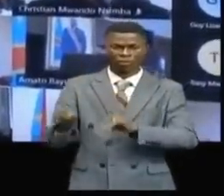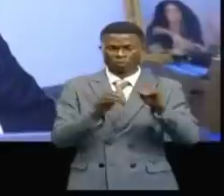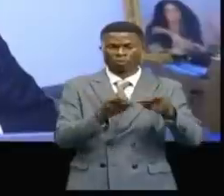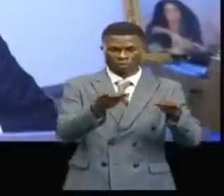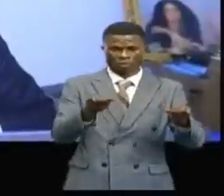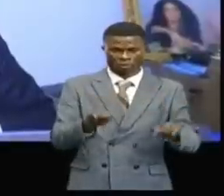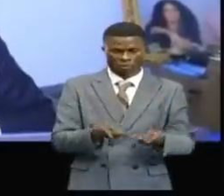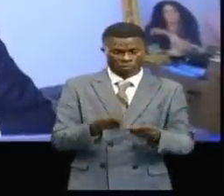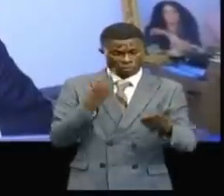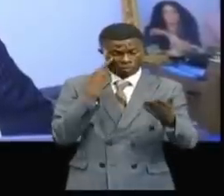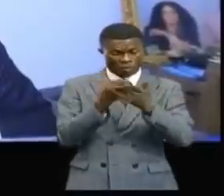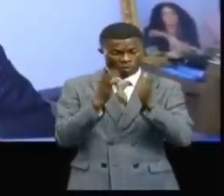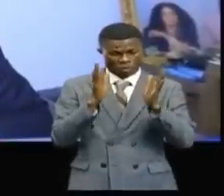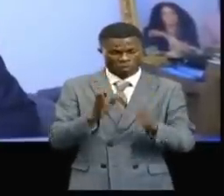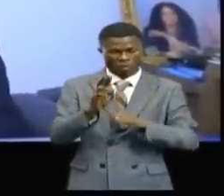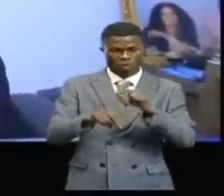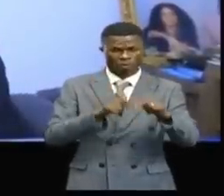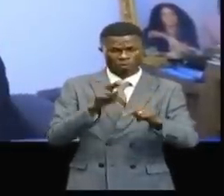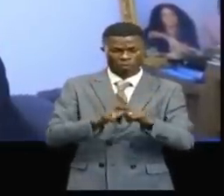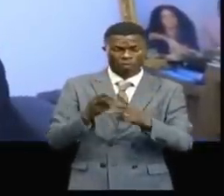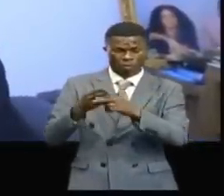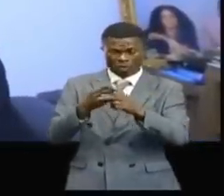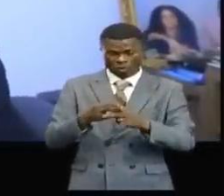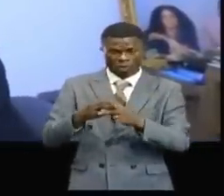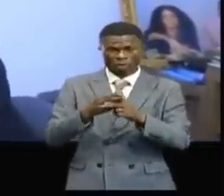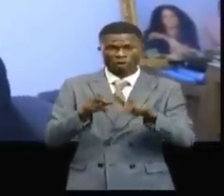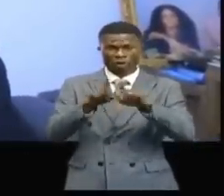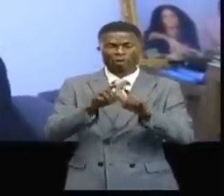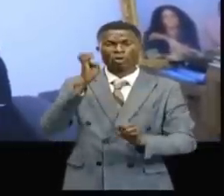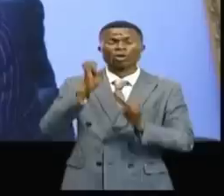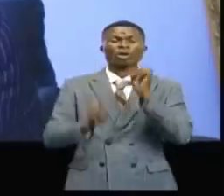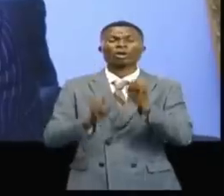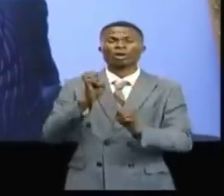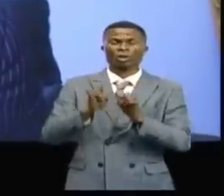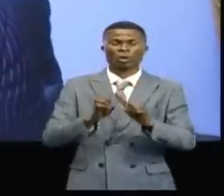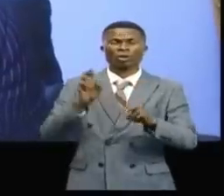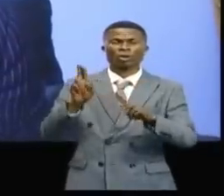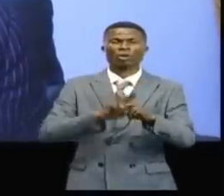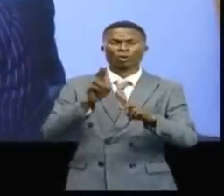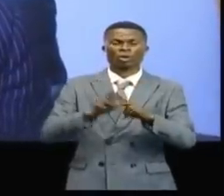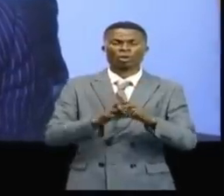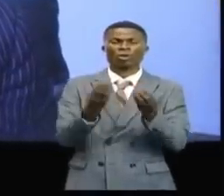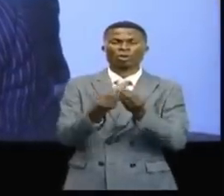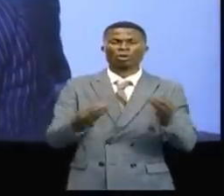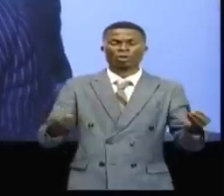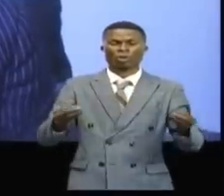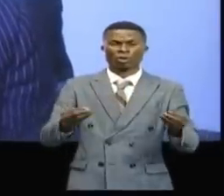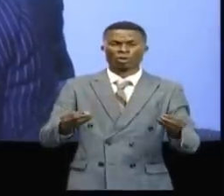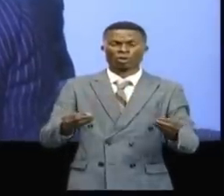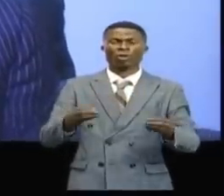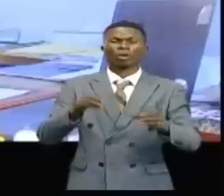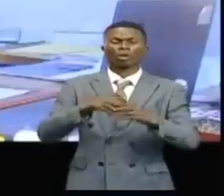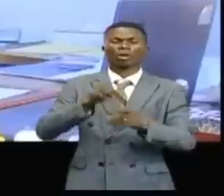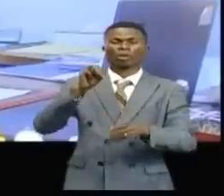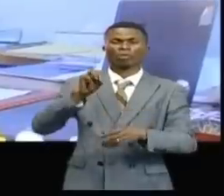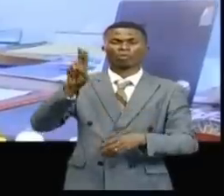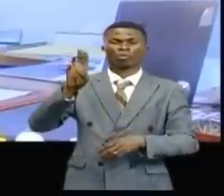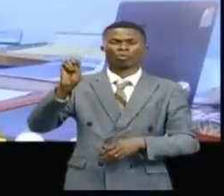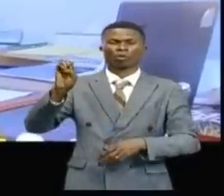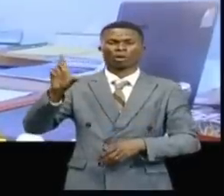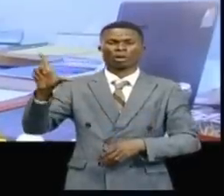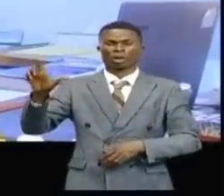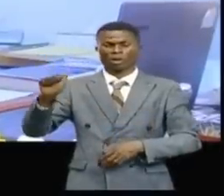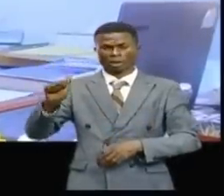place d'un observatoire national de suivi et d'évaluation de l'application des résolutions dites de Mbouela en vue de